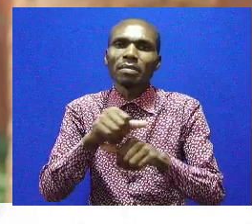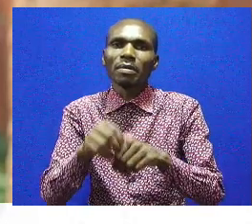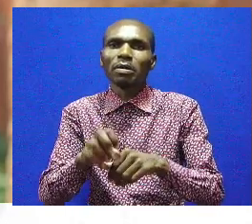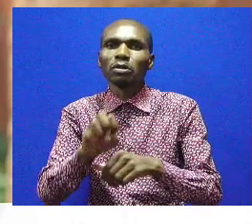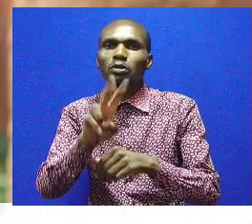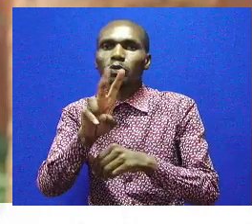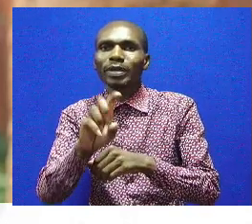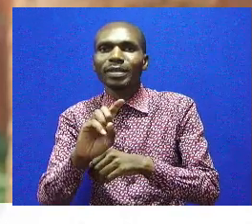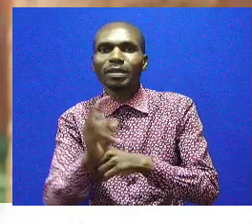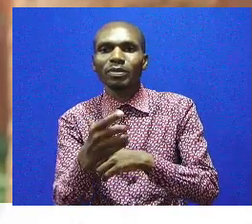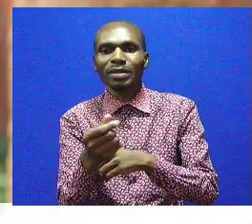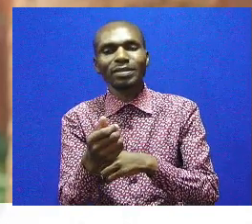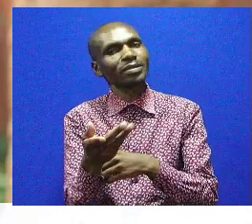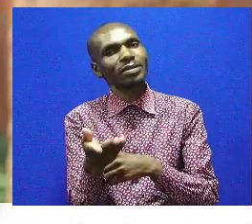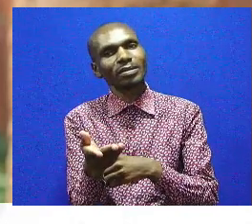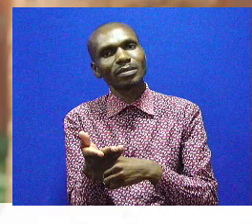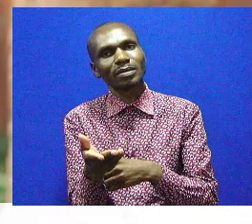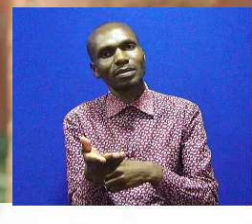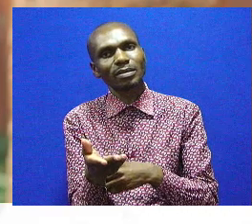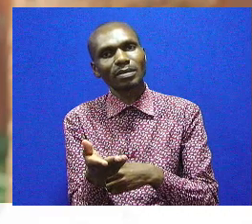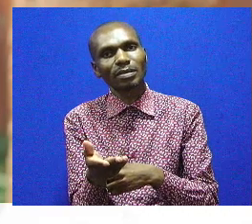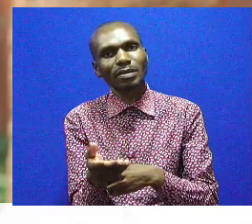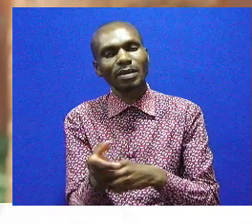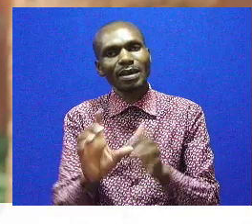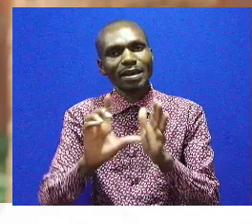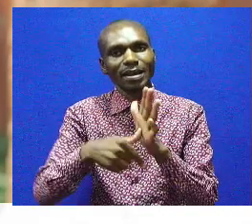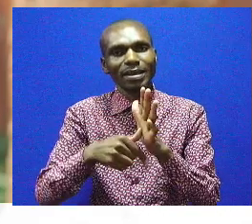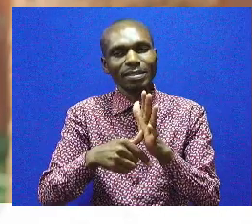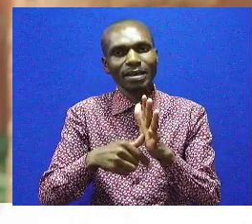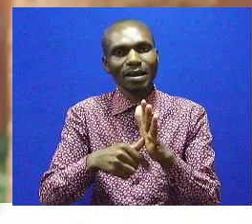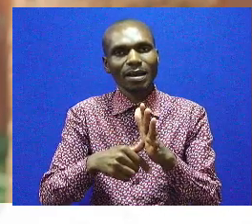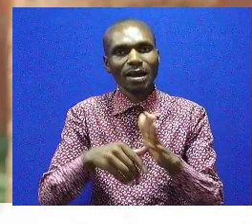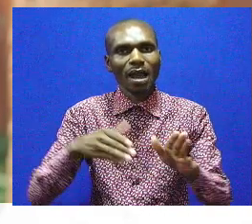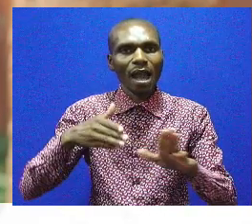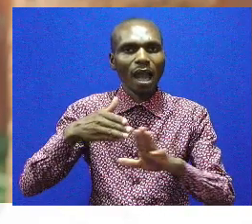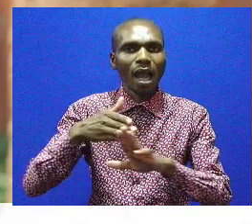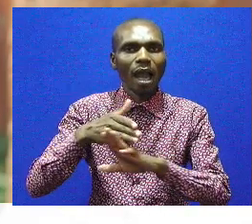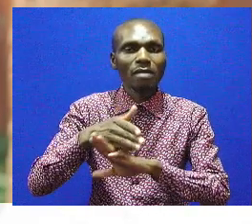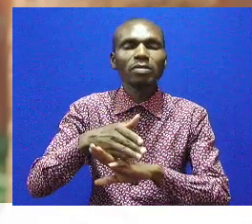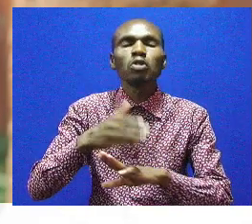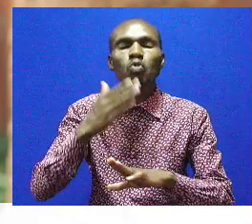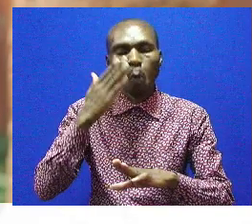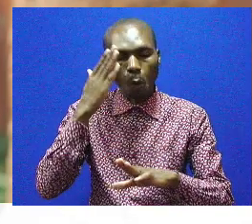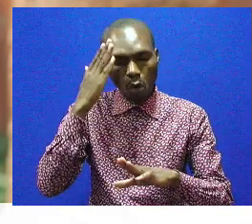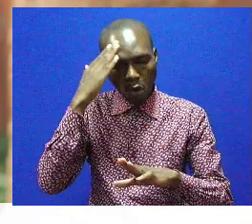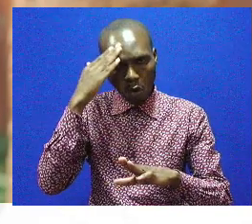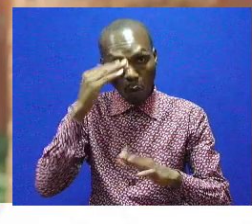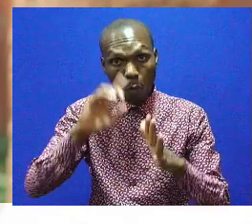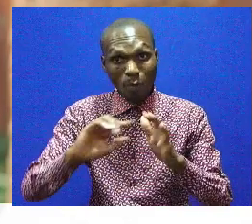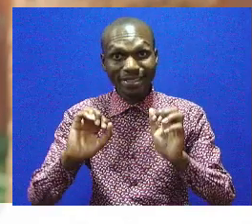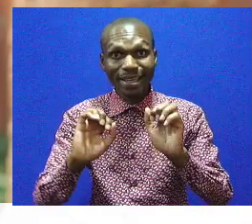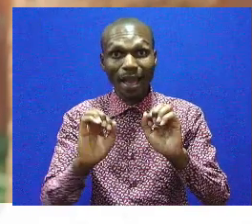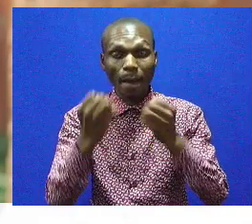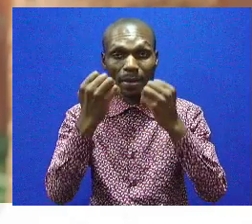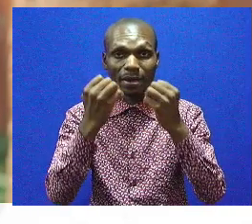cash. Arafu kuruwagi mkwa wapa manye the instant